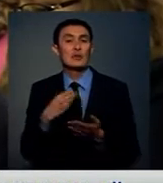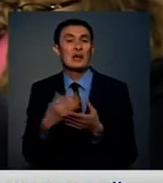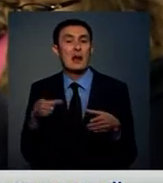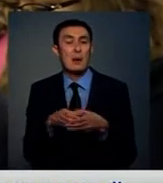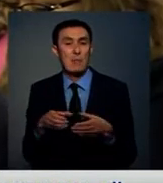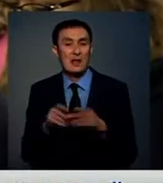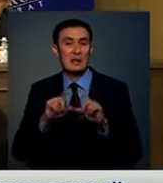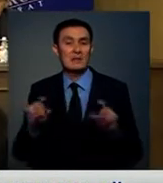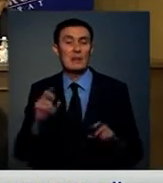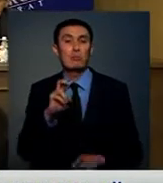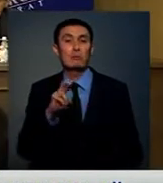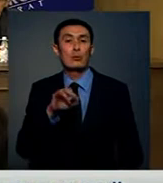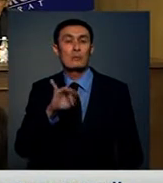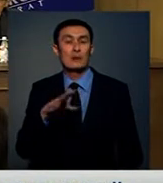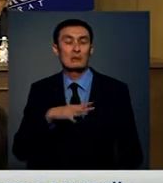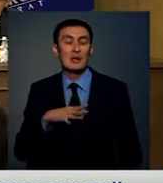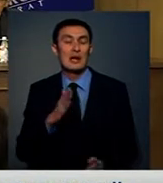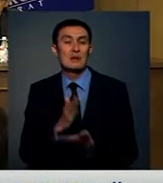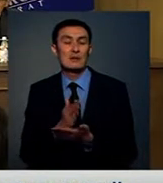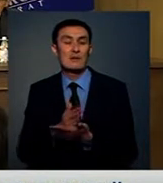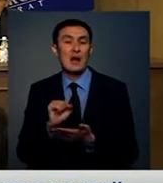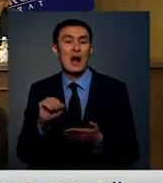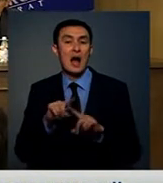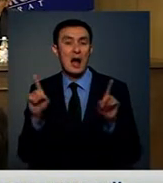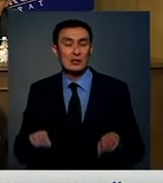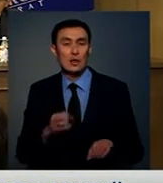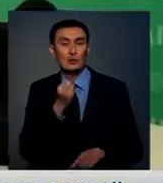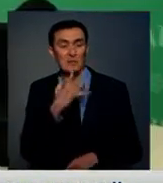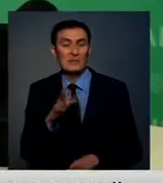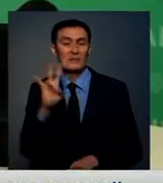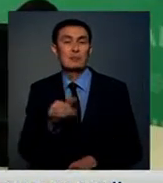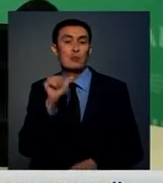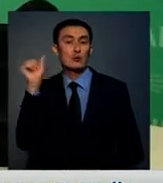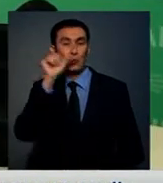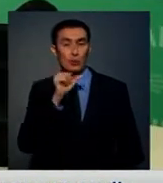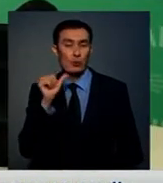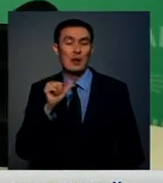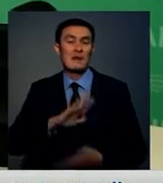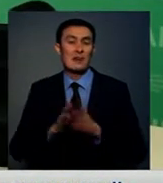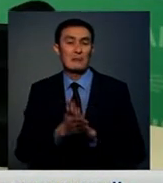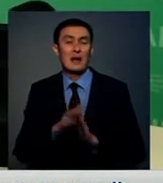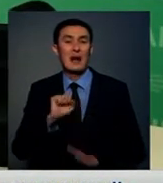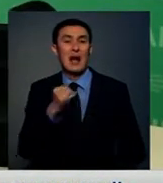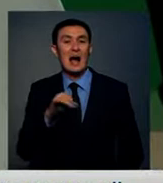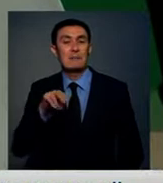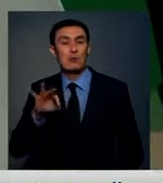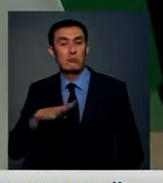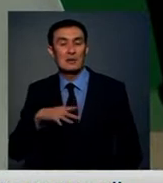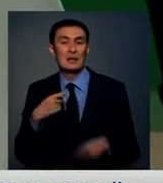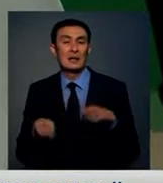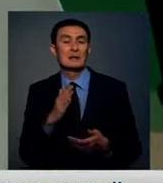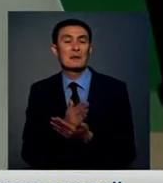агентства bloomberg оценила размещение расписок как успешно и напомню в ноябре прошлого года в рамках айпи а уже были размещены